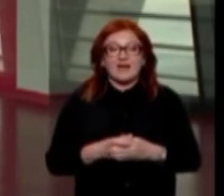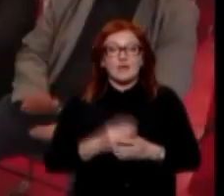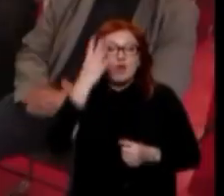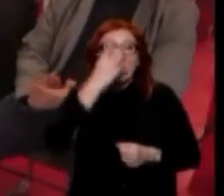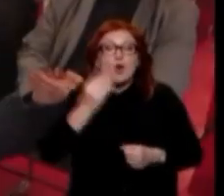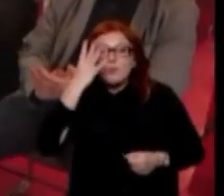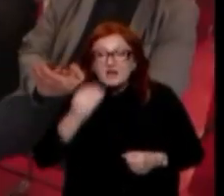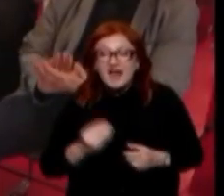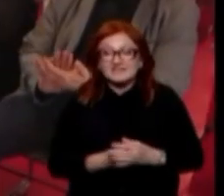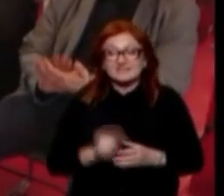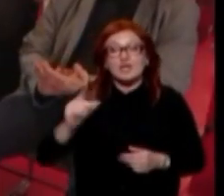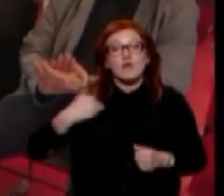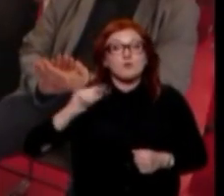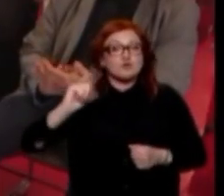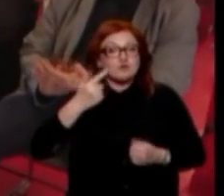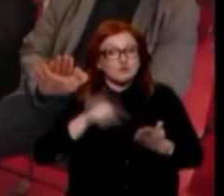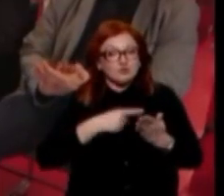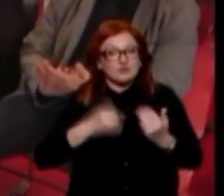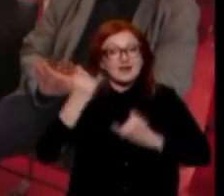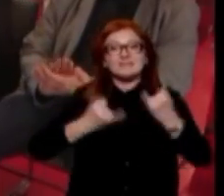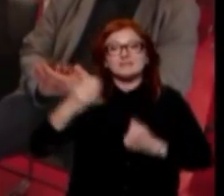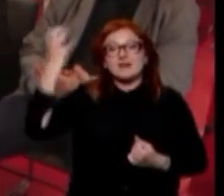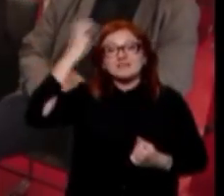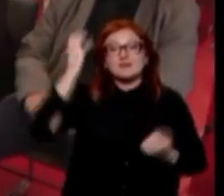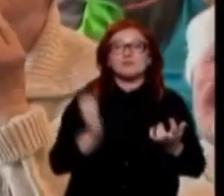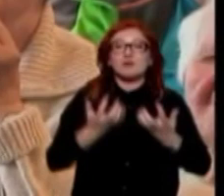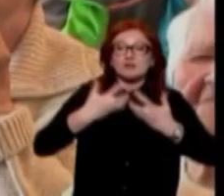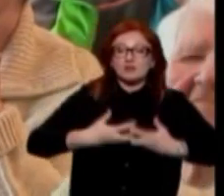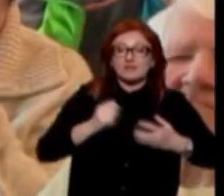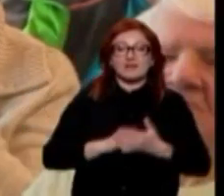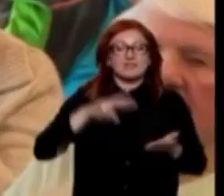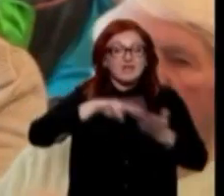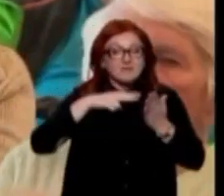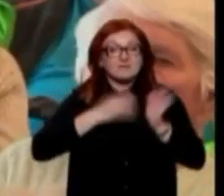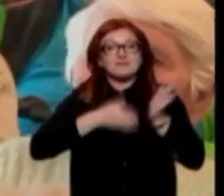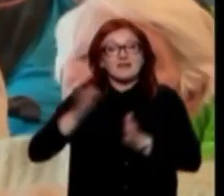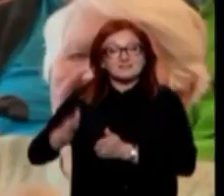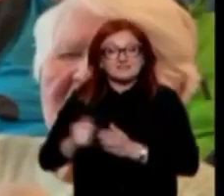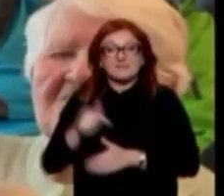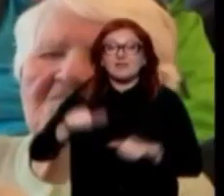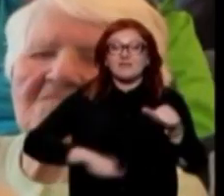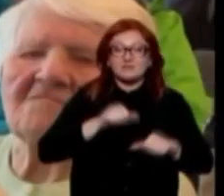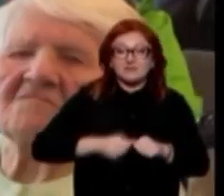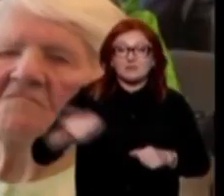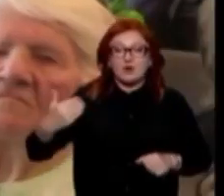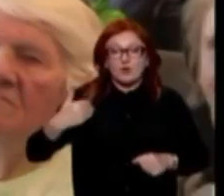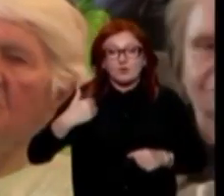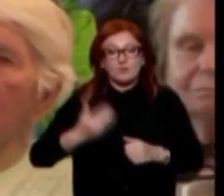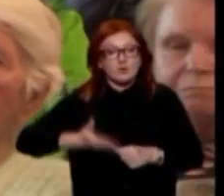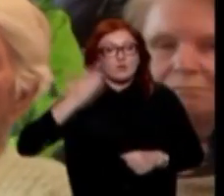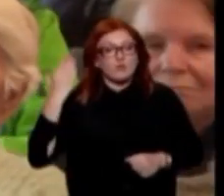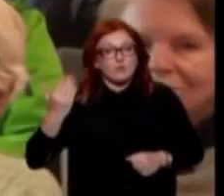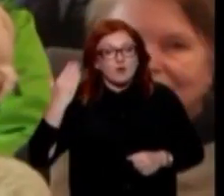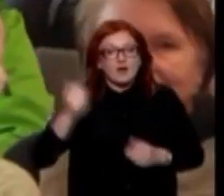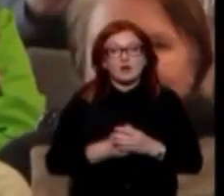obrazki. To była druga edycja imprezy kulturalno-integracyjnej, a w planach są kolejne. Tegoroczna była też hołdem dla